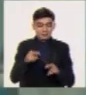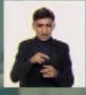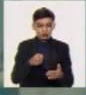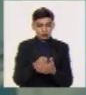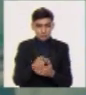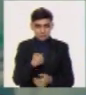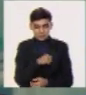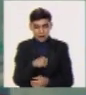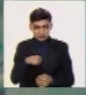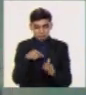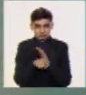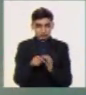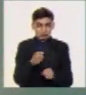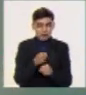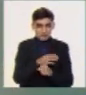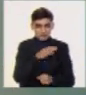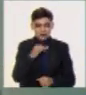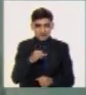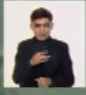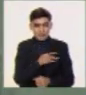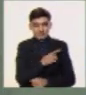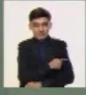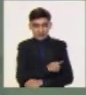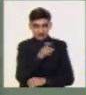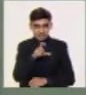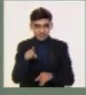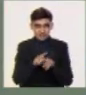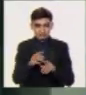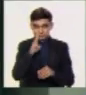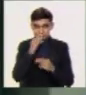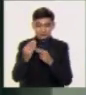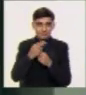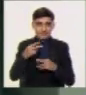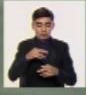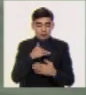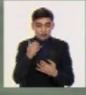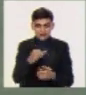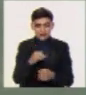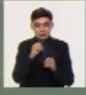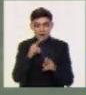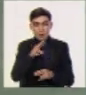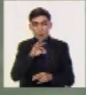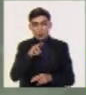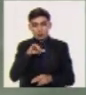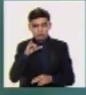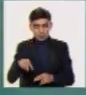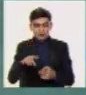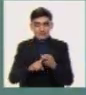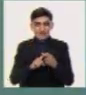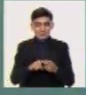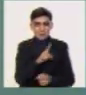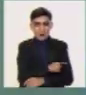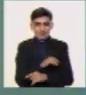дейін өзіміз араласамыз дейді. Айтуларынша, ақхалаттыларға өтемақы төлемес үшін пациенттерді модульді жұқпалы аурулар ауруханасында